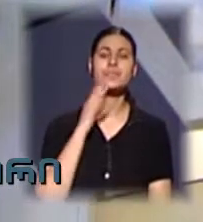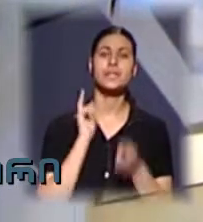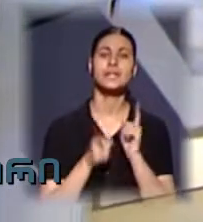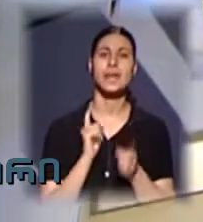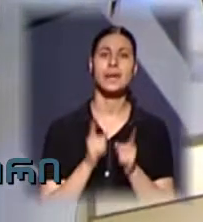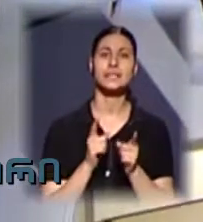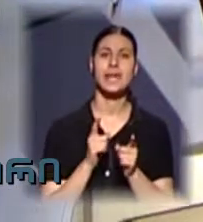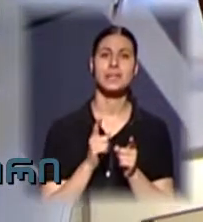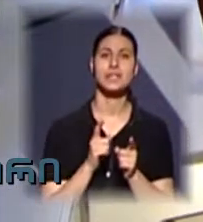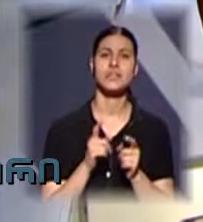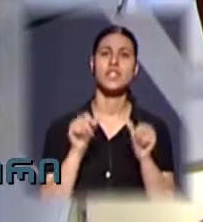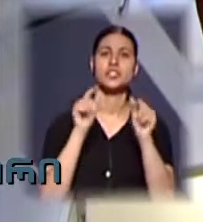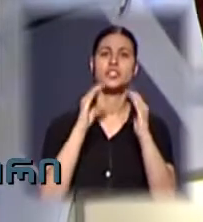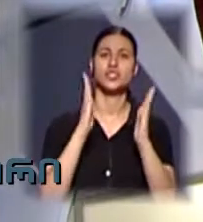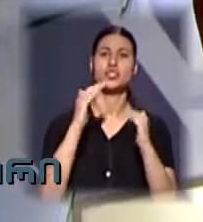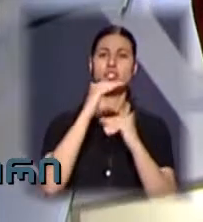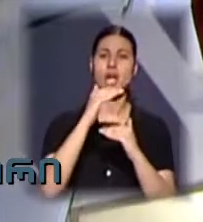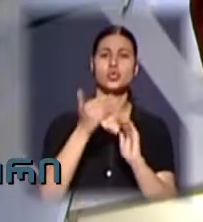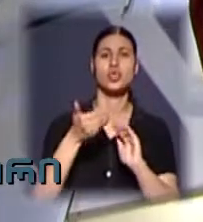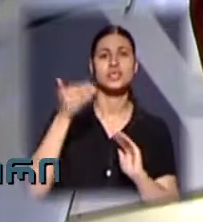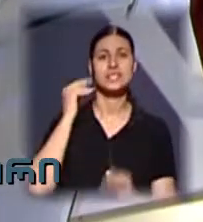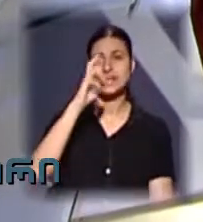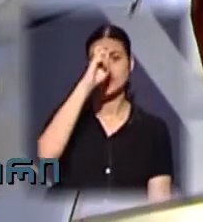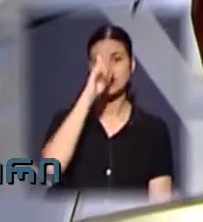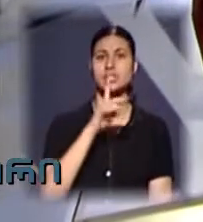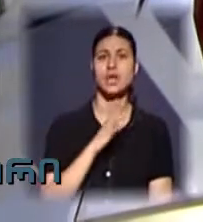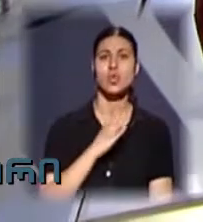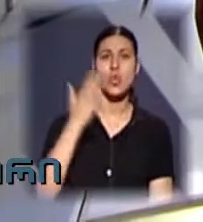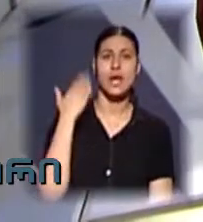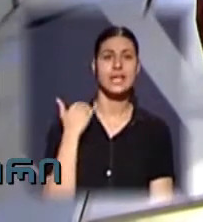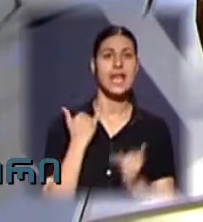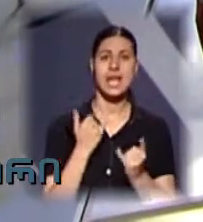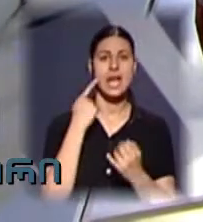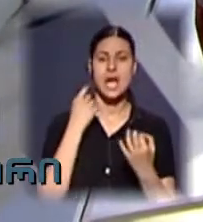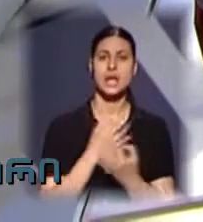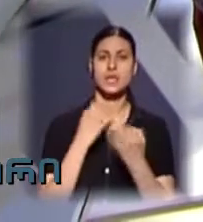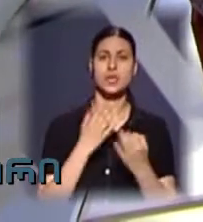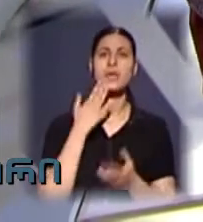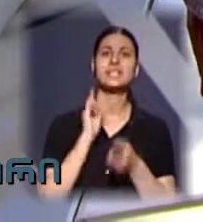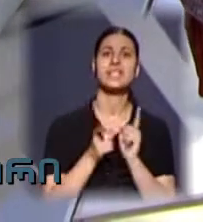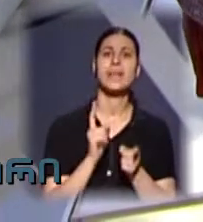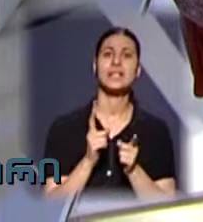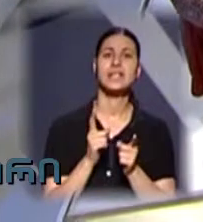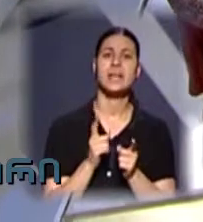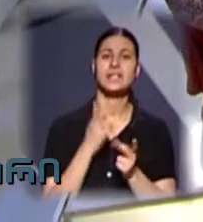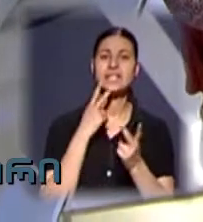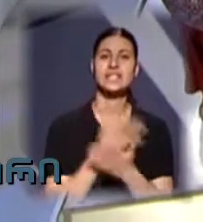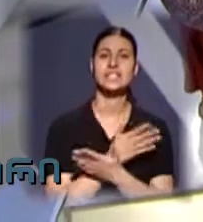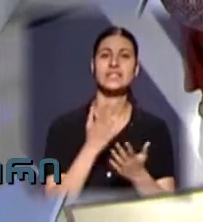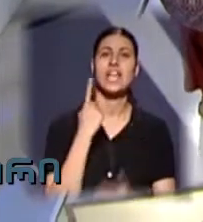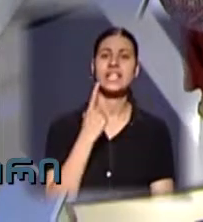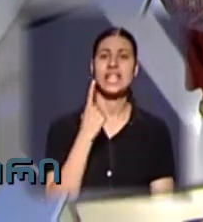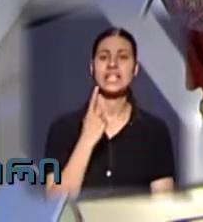სამართლებრივი ჩარჩო წინა ხელისუფლების დროს თუ რაც იყო მოკლედ ეხლა არ არსებობს სამართლებრივი სივრცე